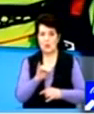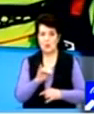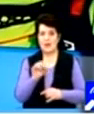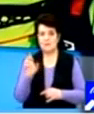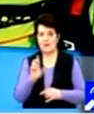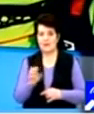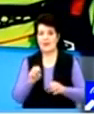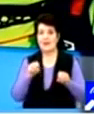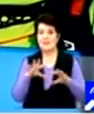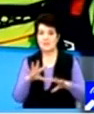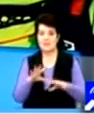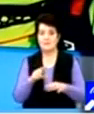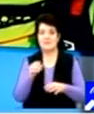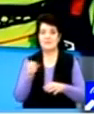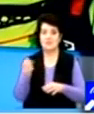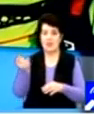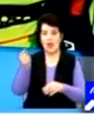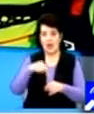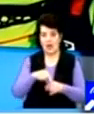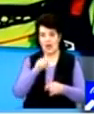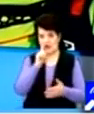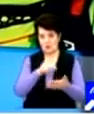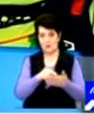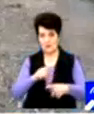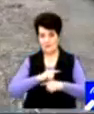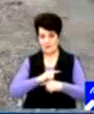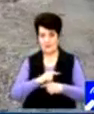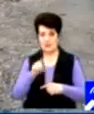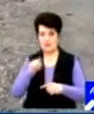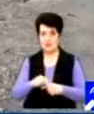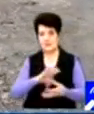al 15-lea din 180 de participanți.